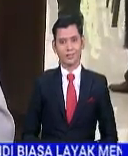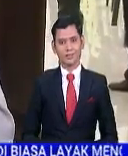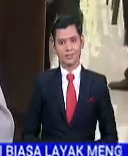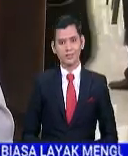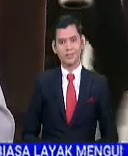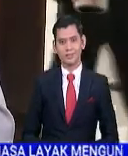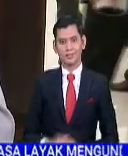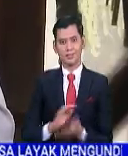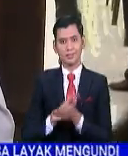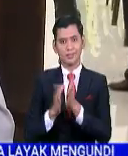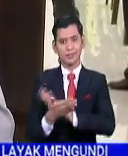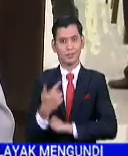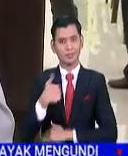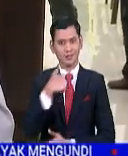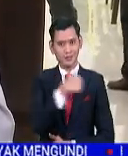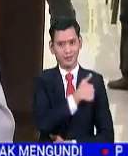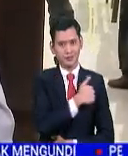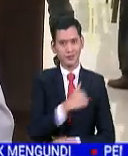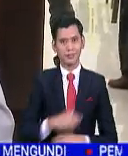Jadi kita